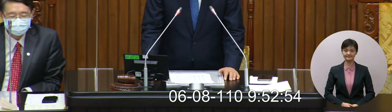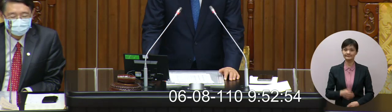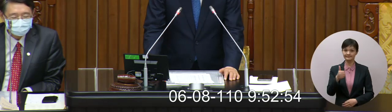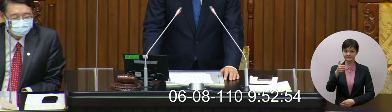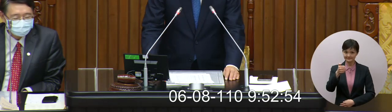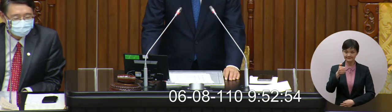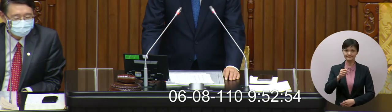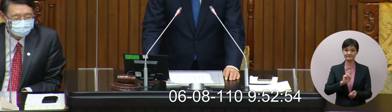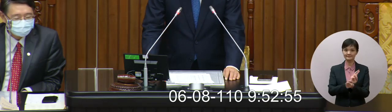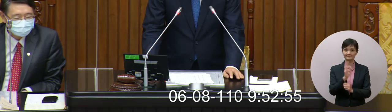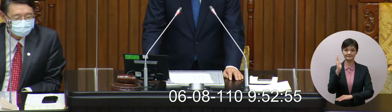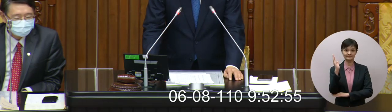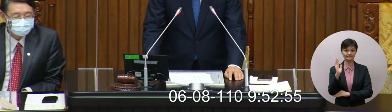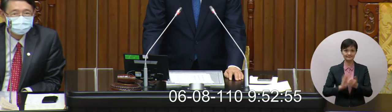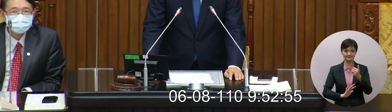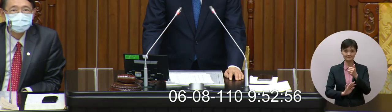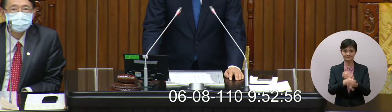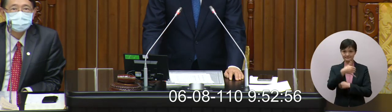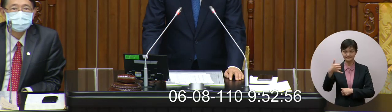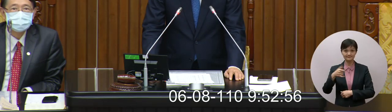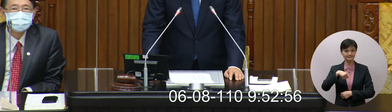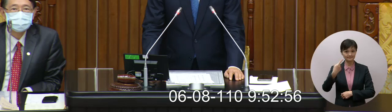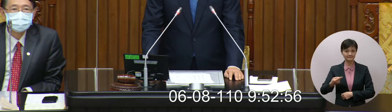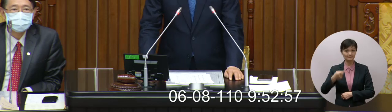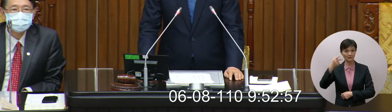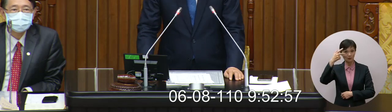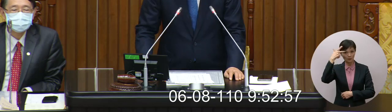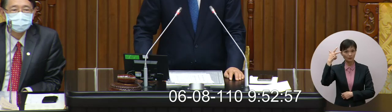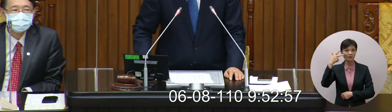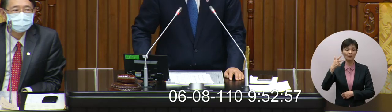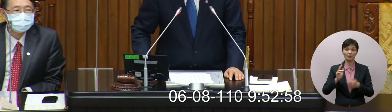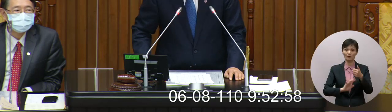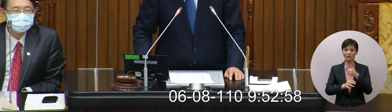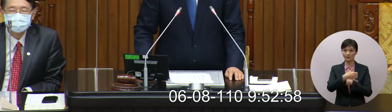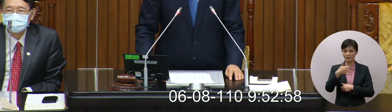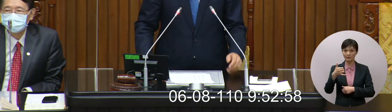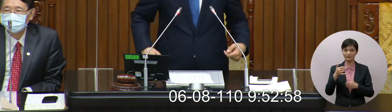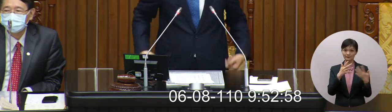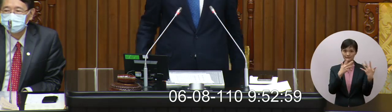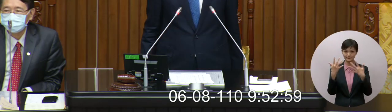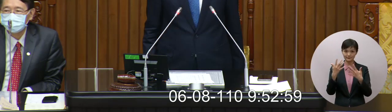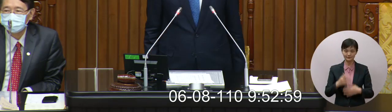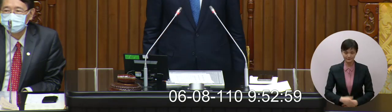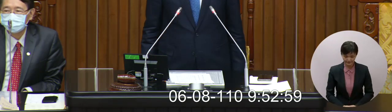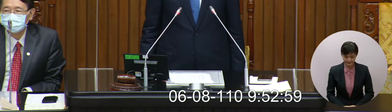谢谢林委员，继续请庄委员瑞雄质询。